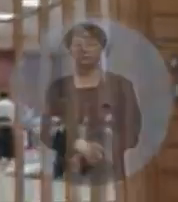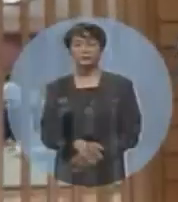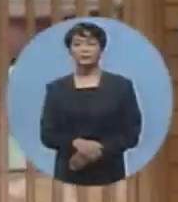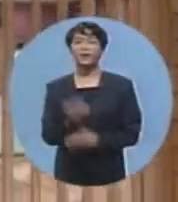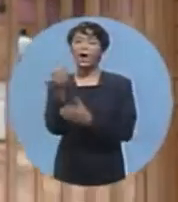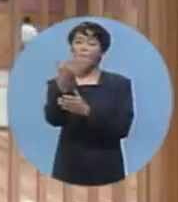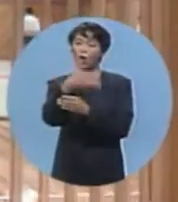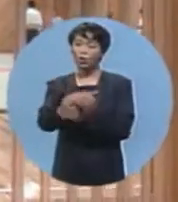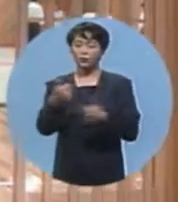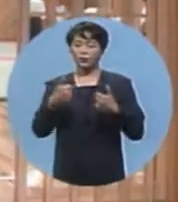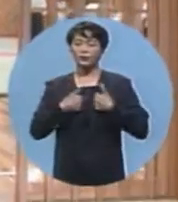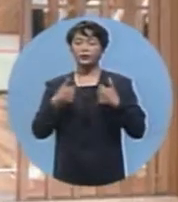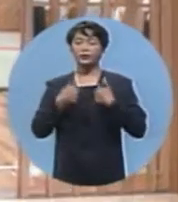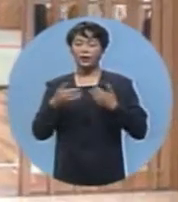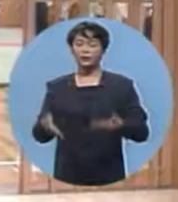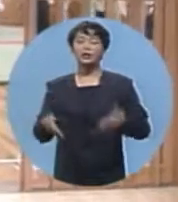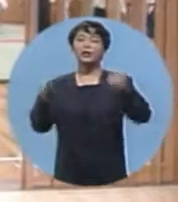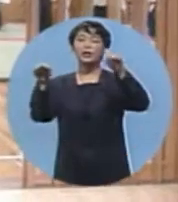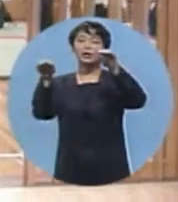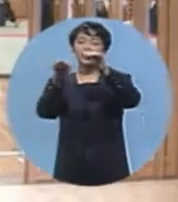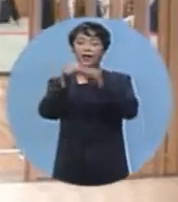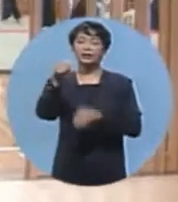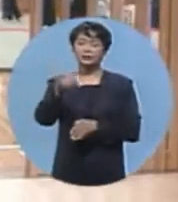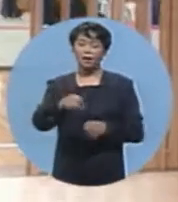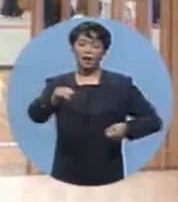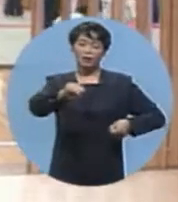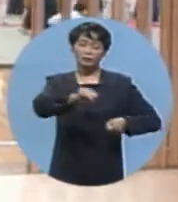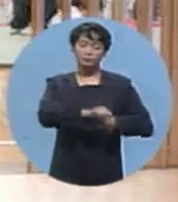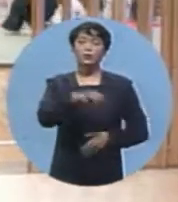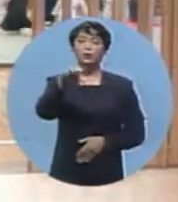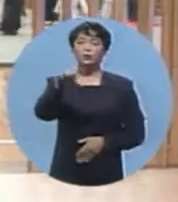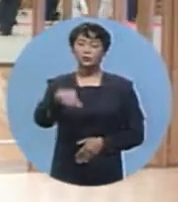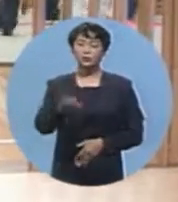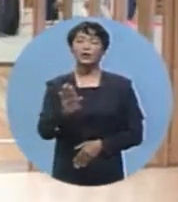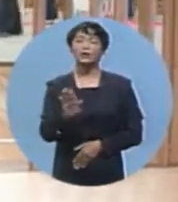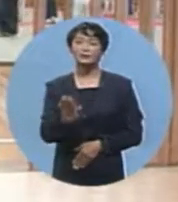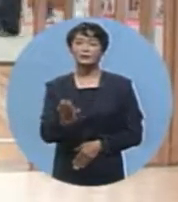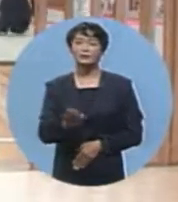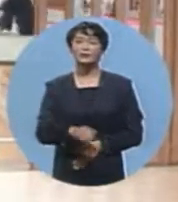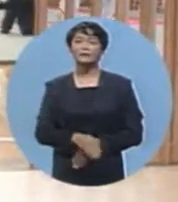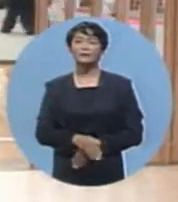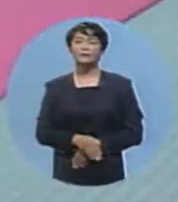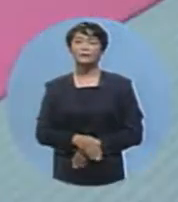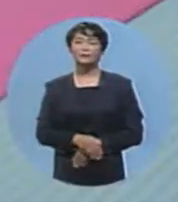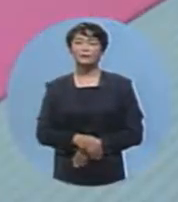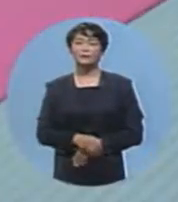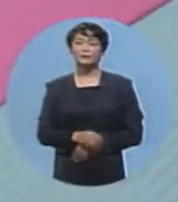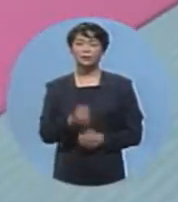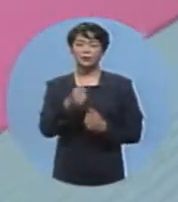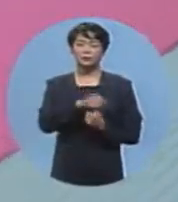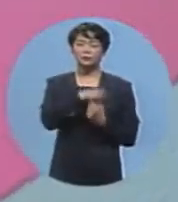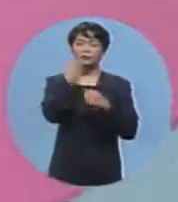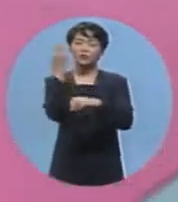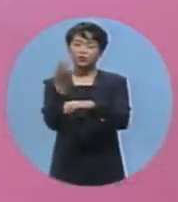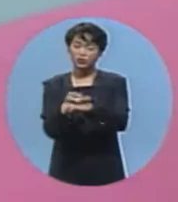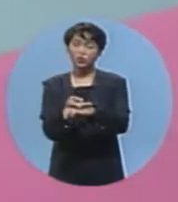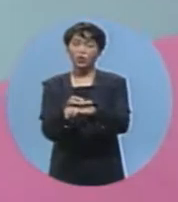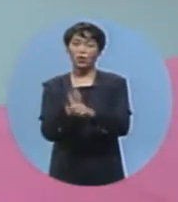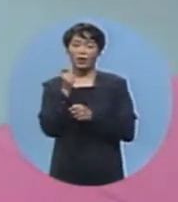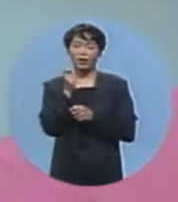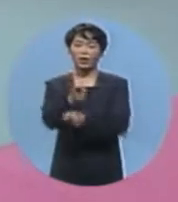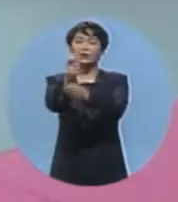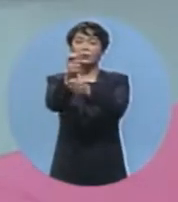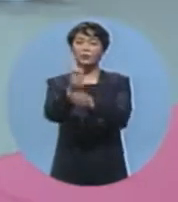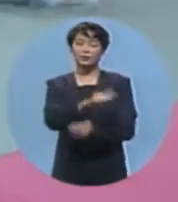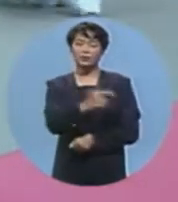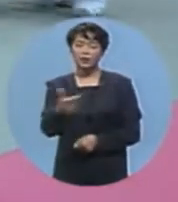荻窪体育館には武道場があることをご存知ですか？合気道、柔道、剣道などの武道が